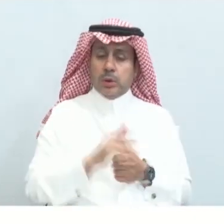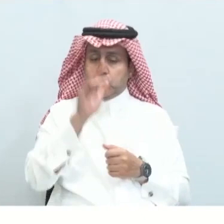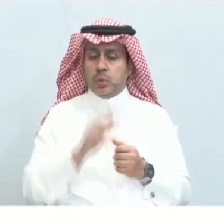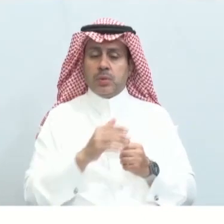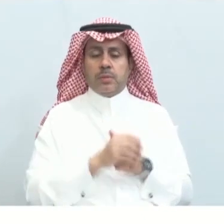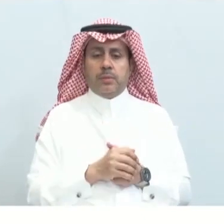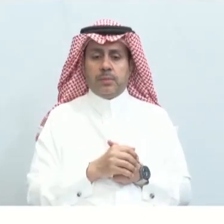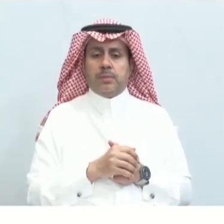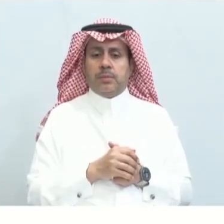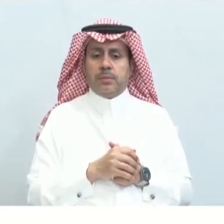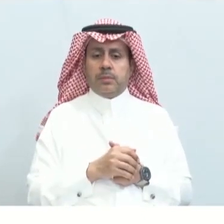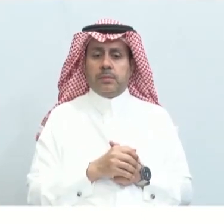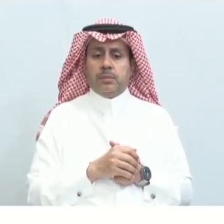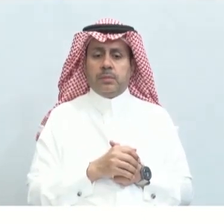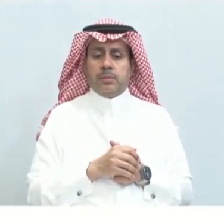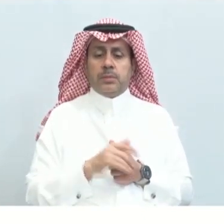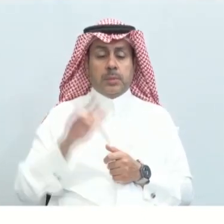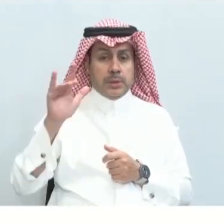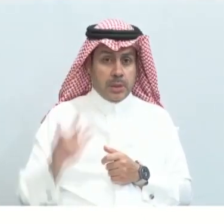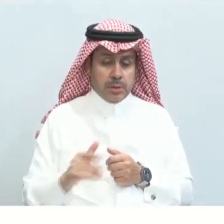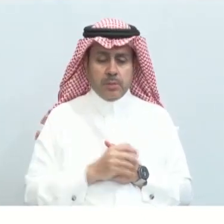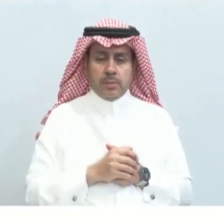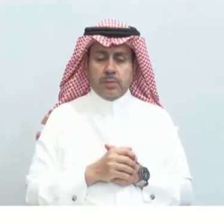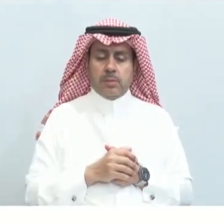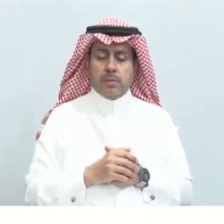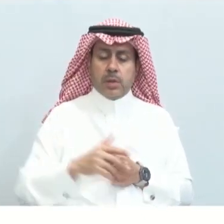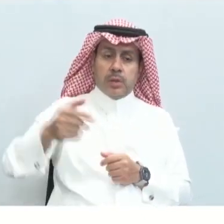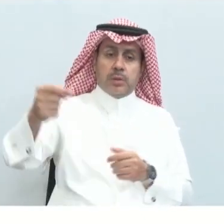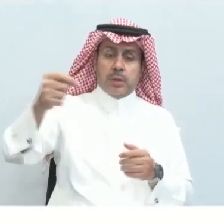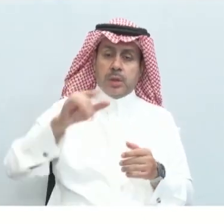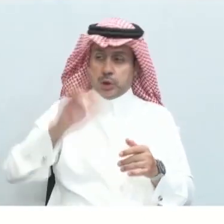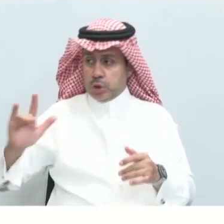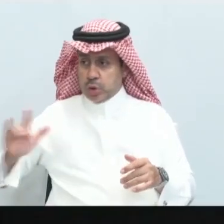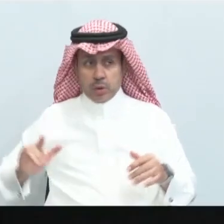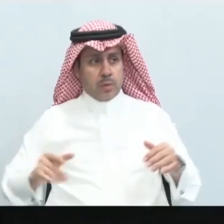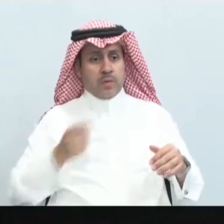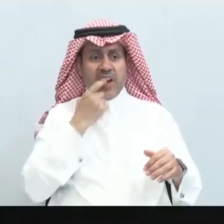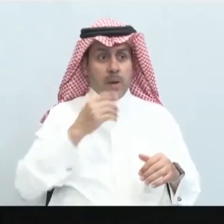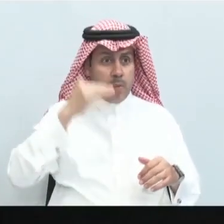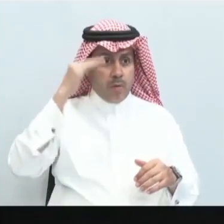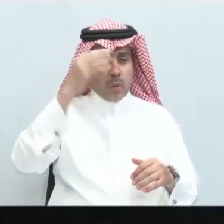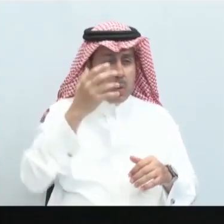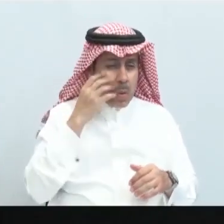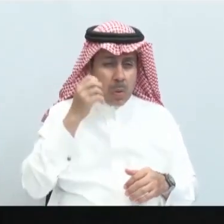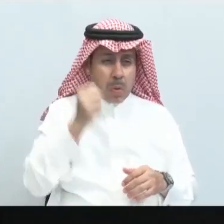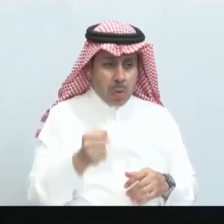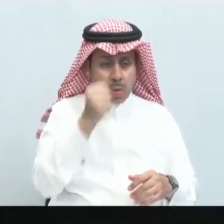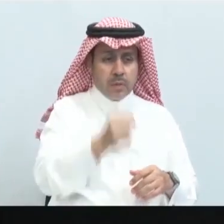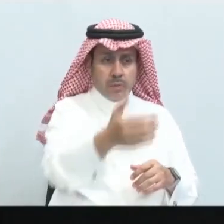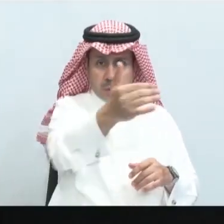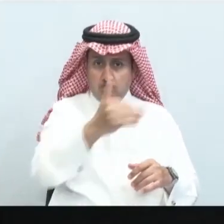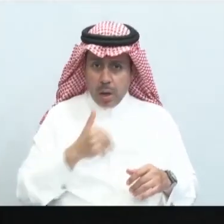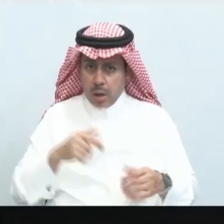المناسب احيانا نكون في مجالس ويدخل كبير السن وانا شعب صغير